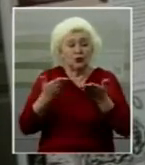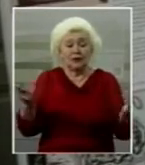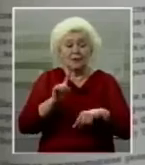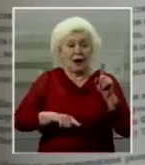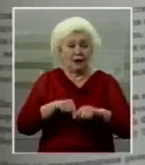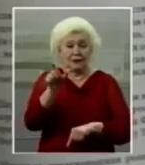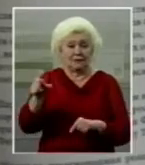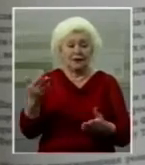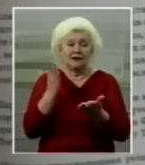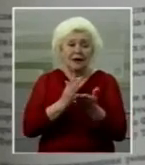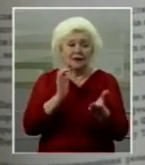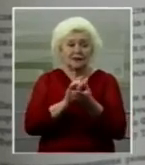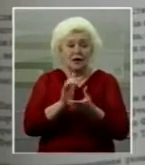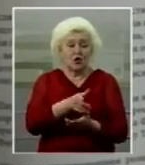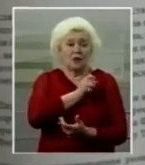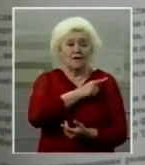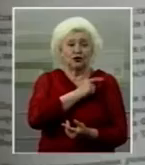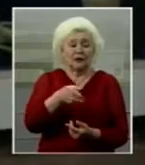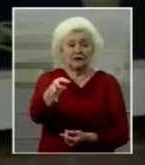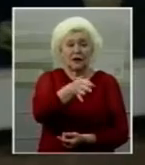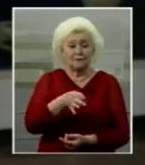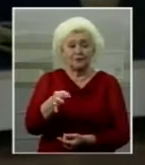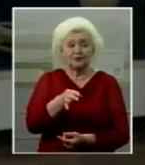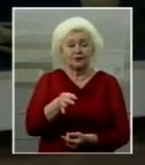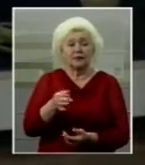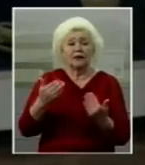рідних, є знайомі в Одеській області.